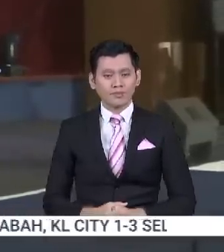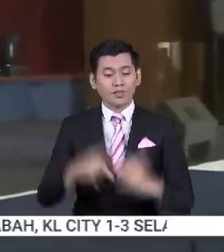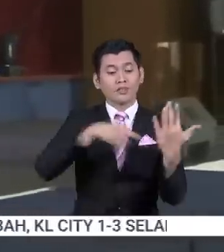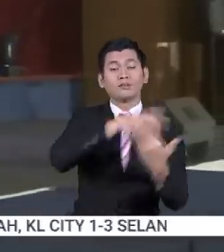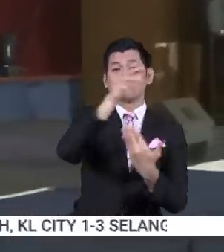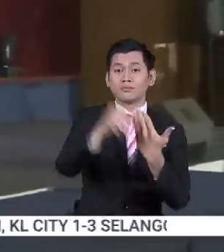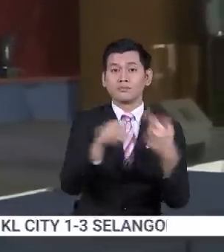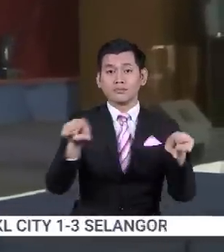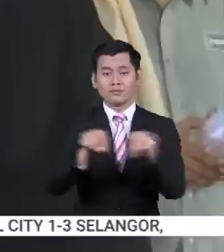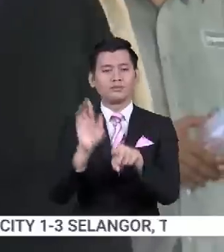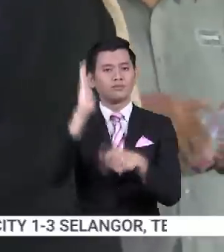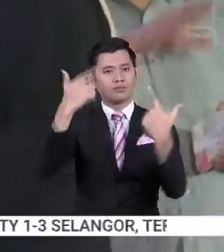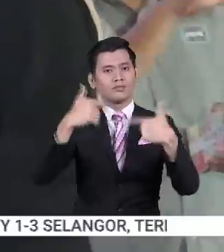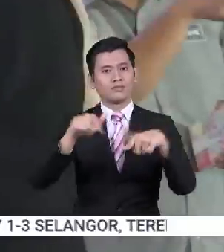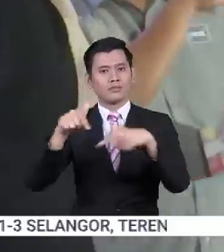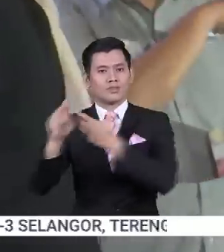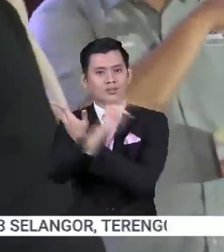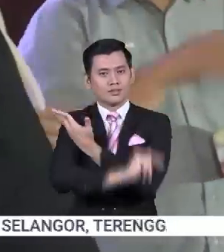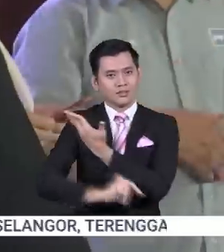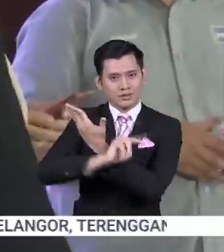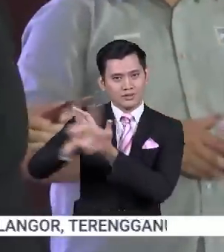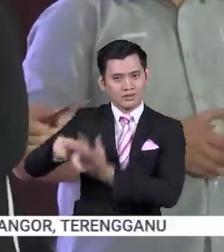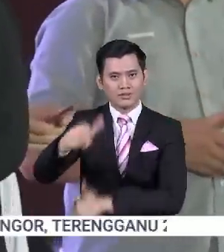Program sama akan dilaksanakan ke negeri-negeri lain.